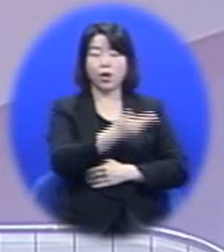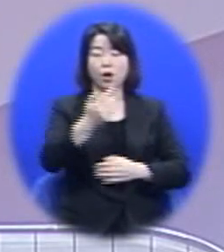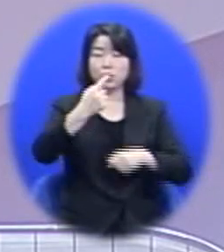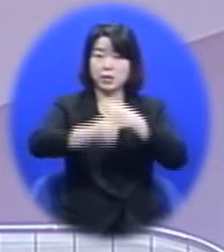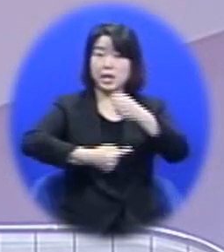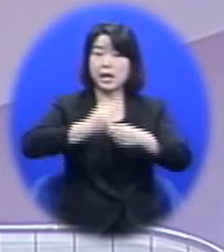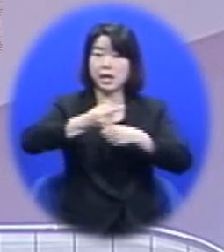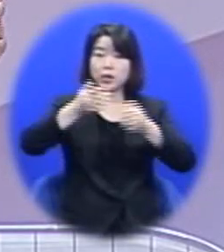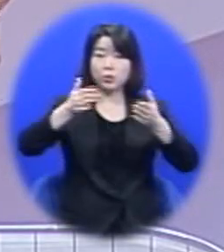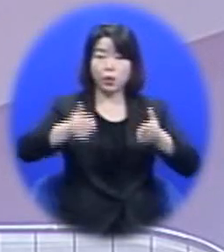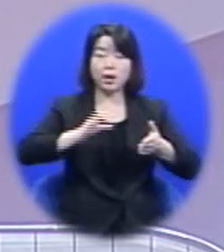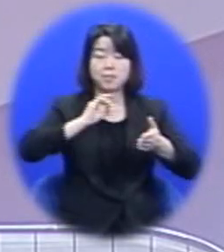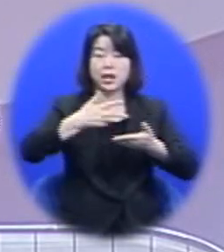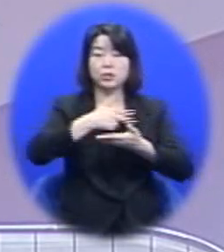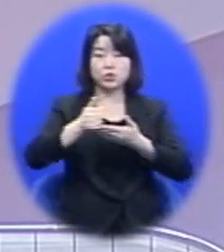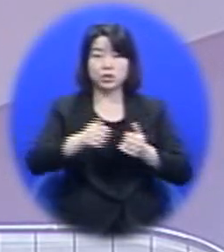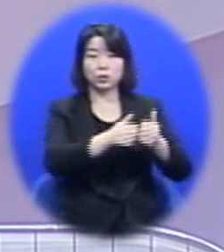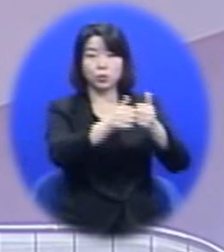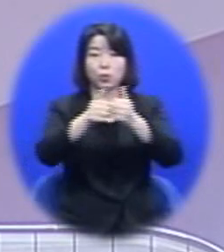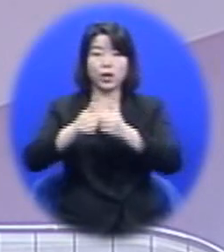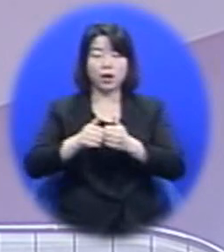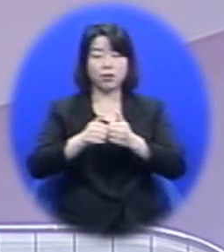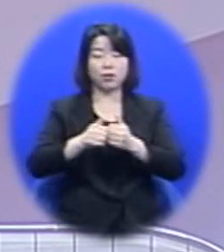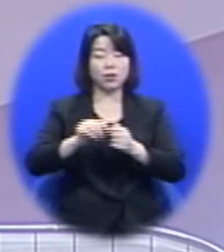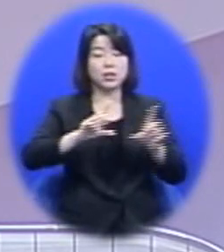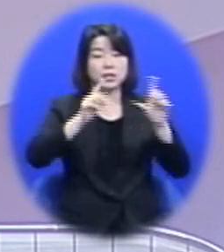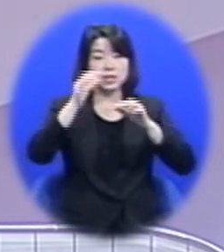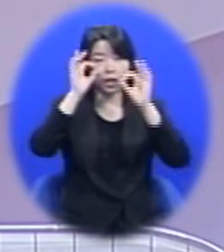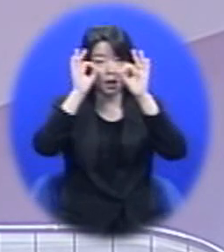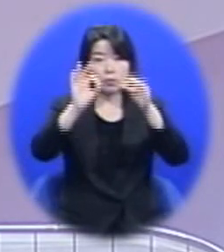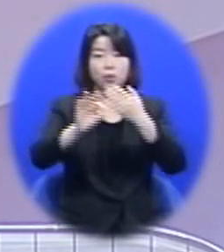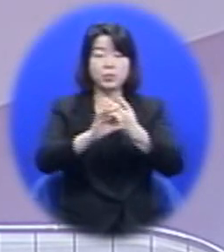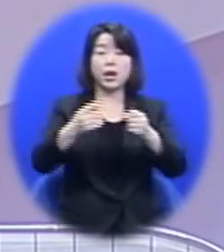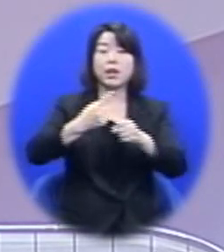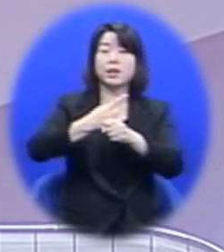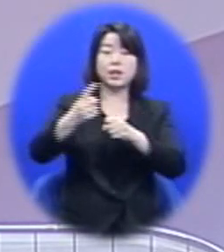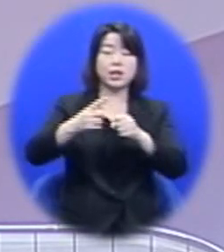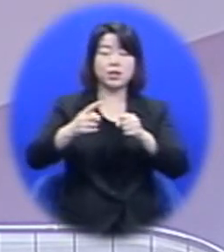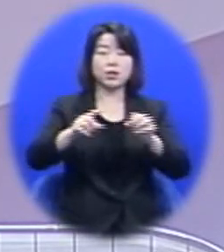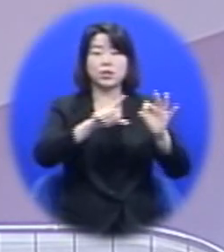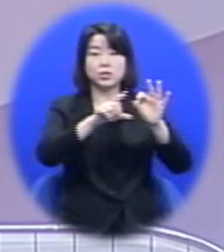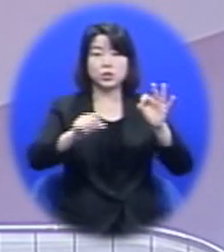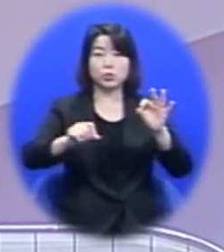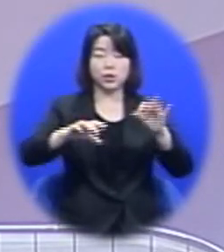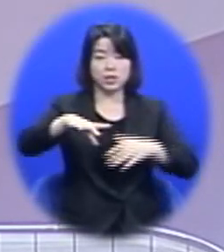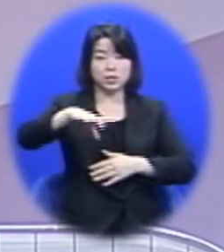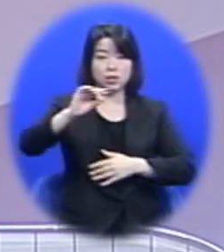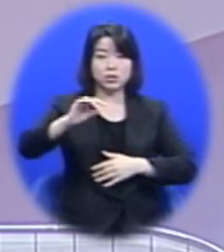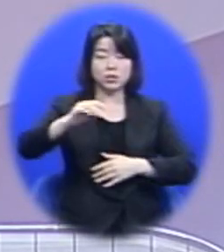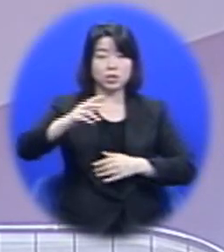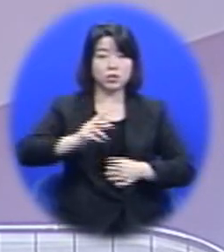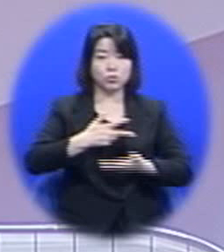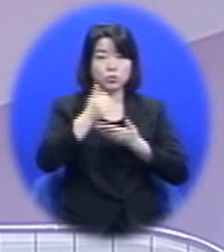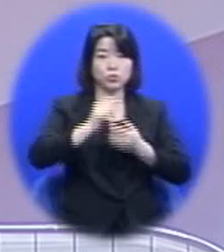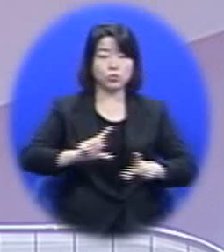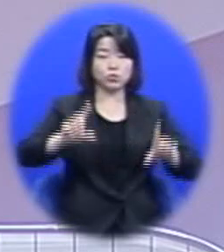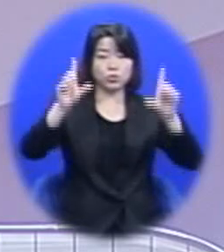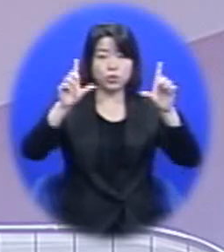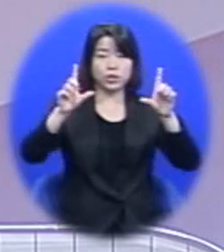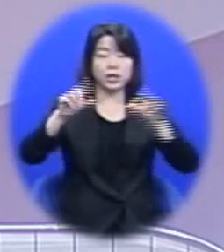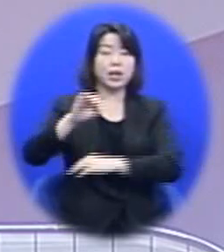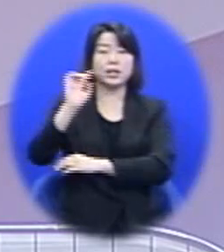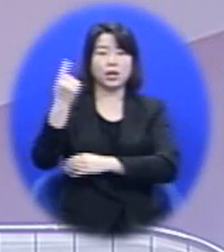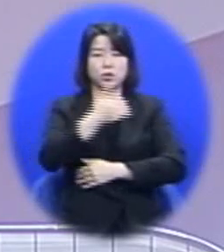동안만 주님과 동행하는 삶을 여러분이 살아본다면 내년 10월 첫째 주일 여러분 다윗을